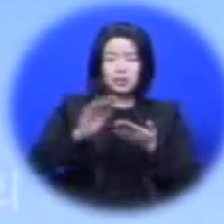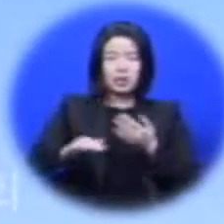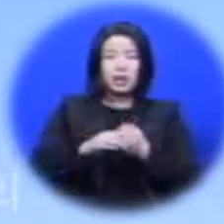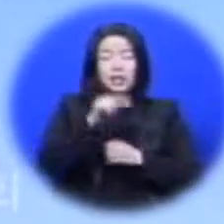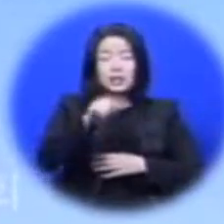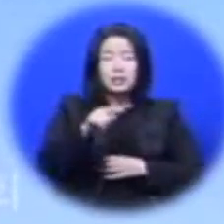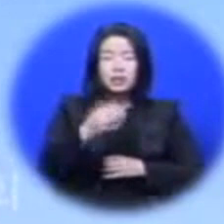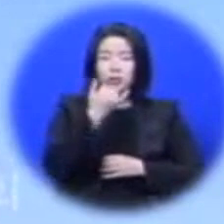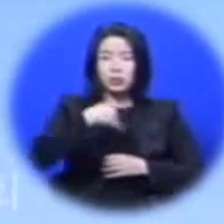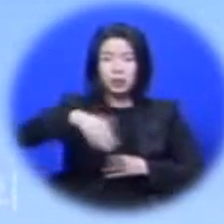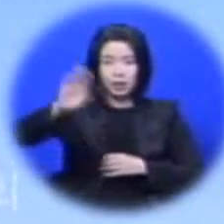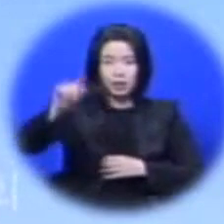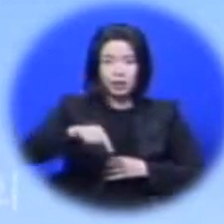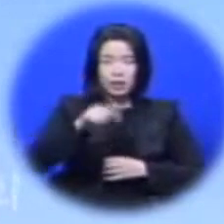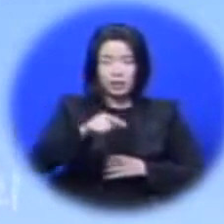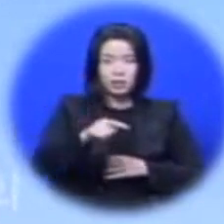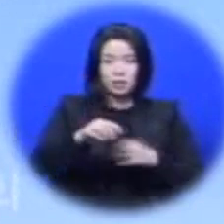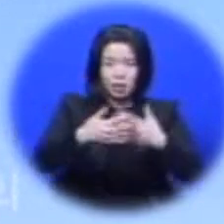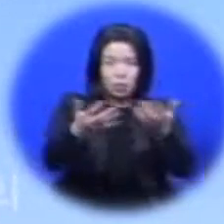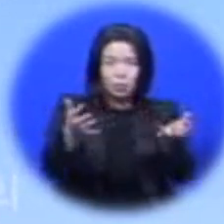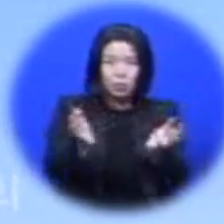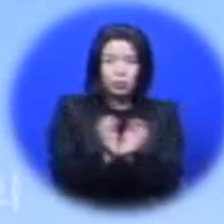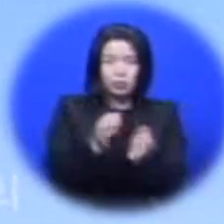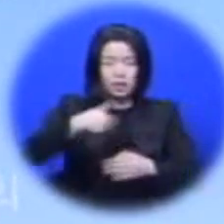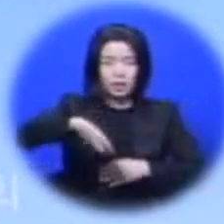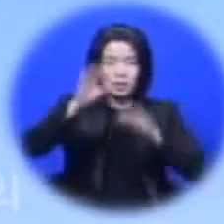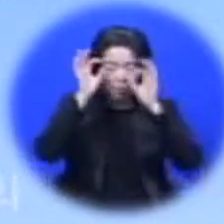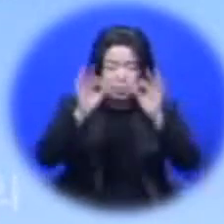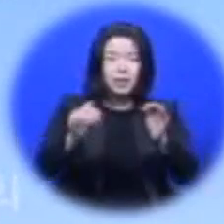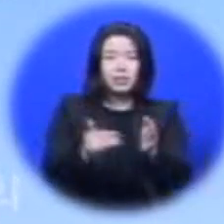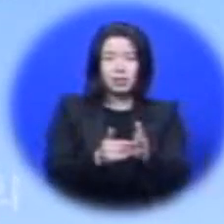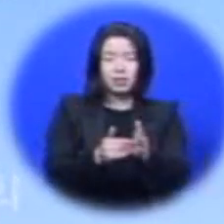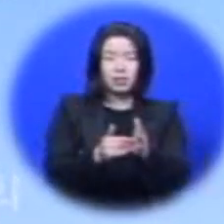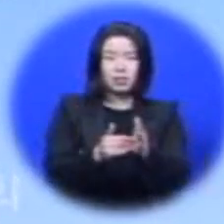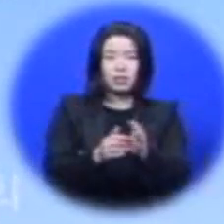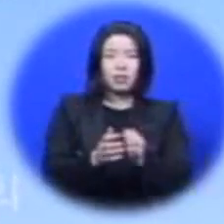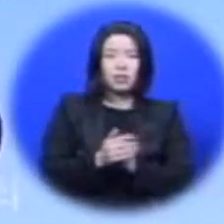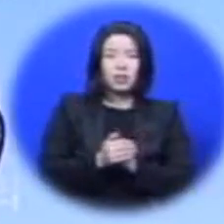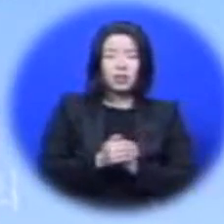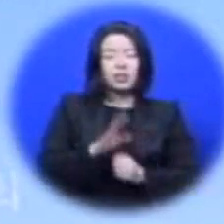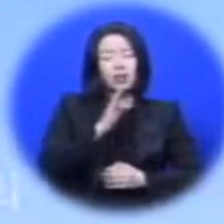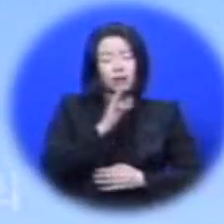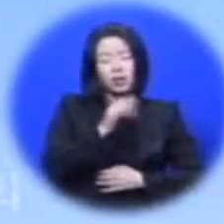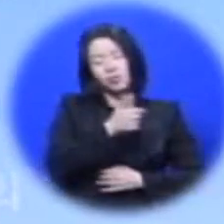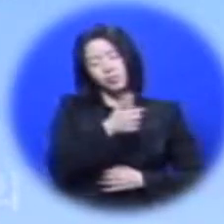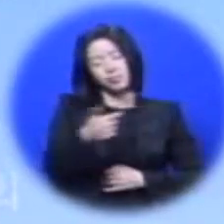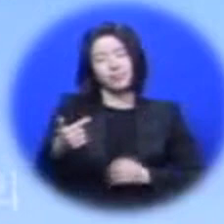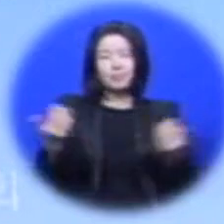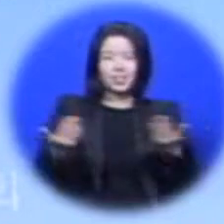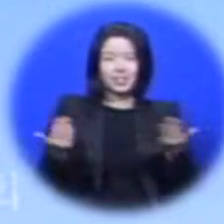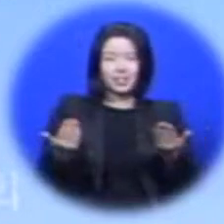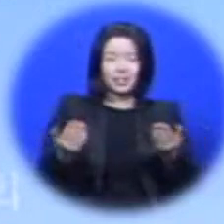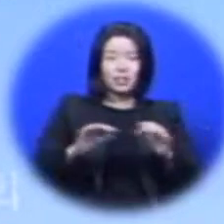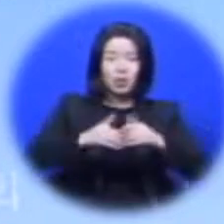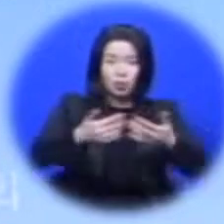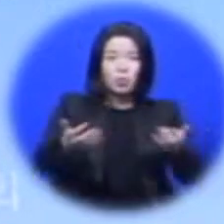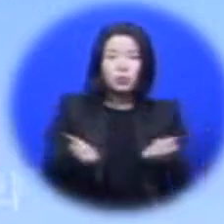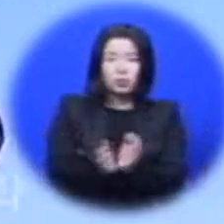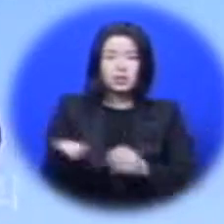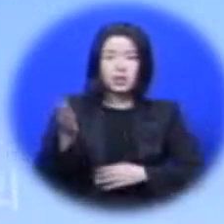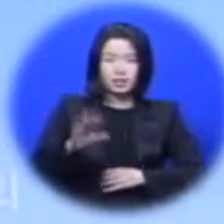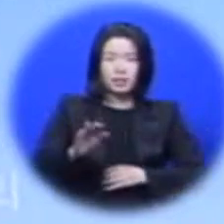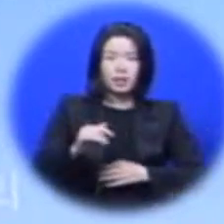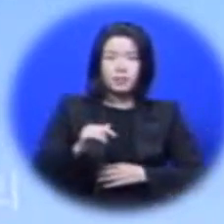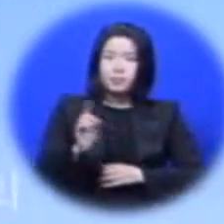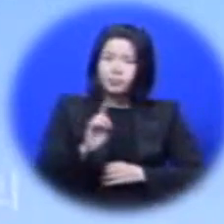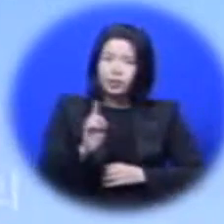그 마리아 자매회 공동체에 가보았습니다. 참 대단한 사역을 하는 공동체인데